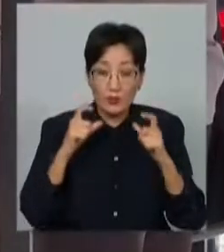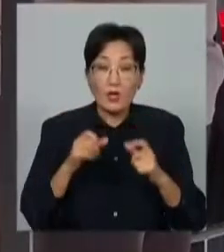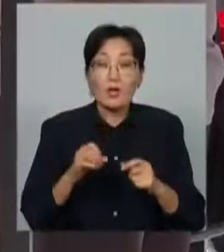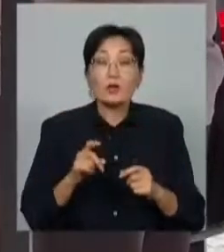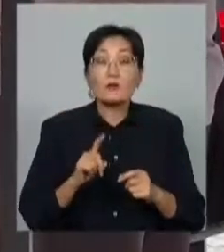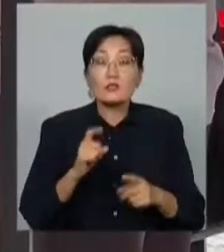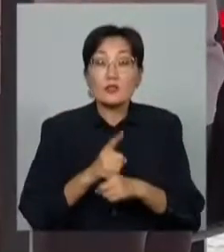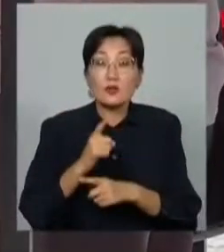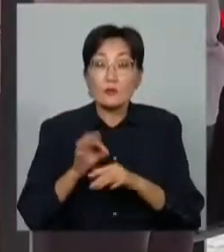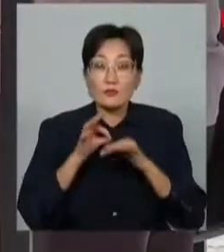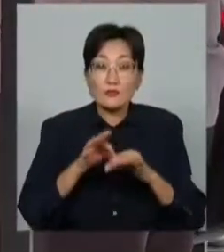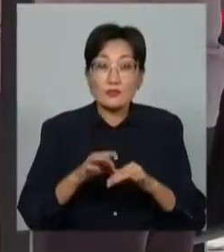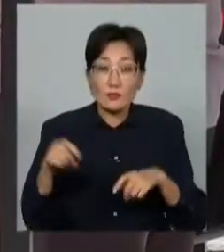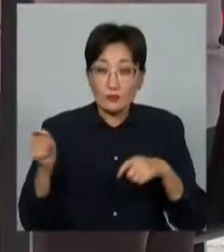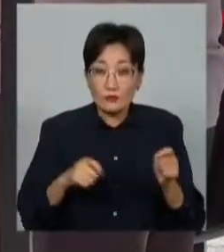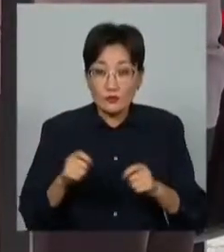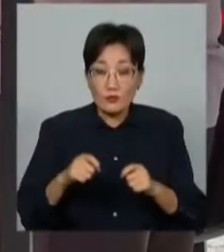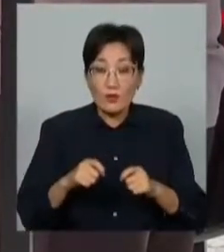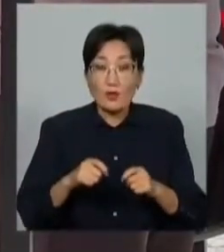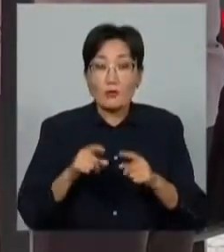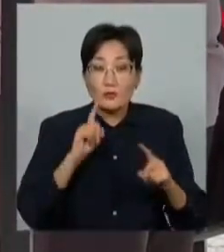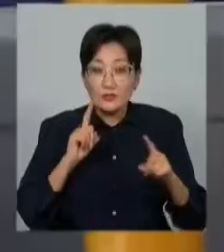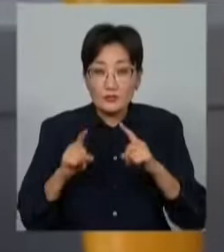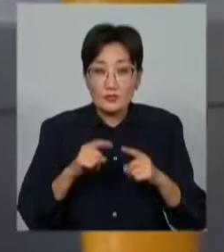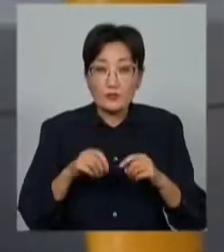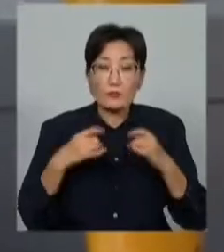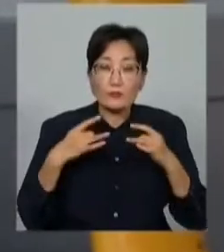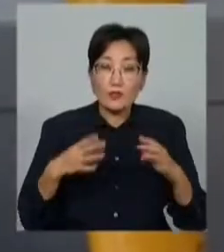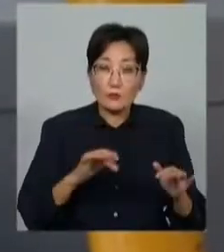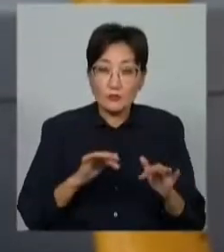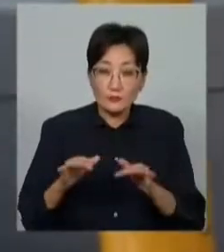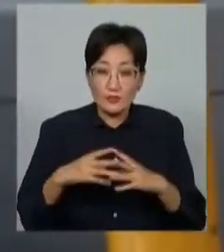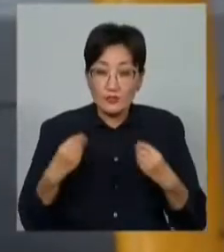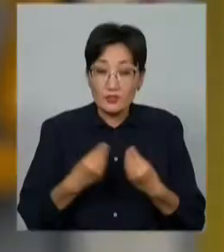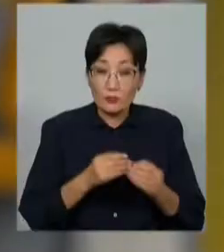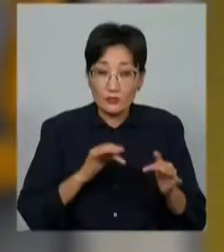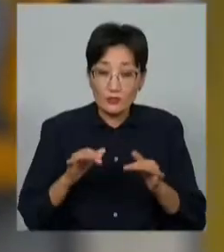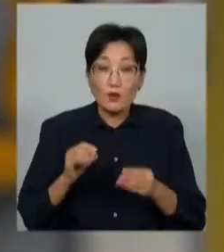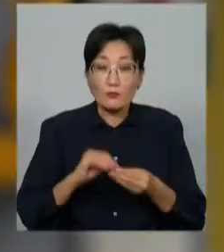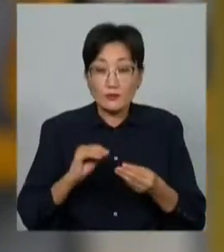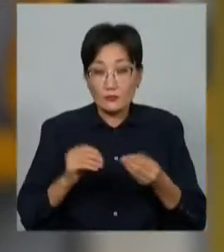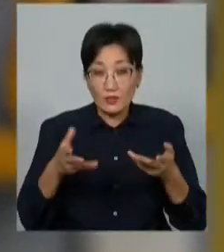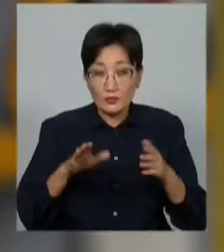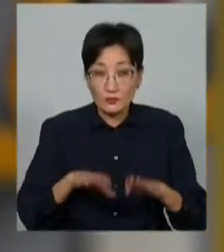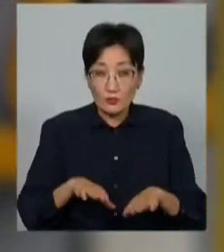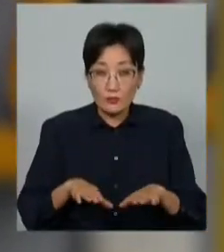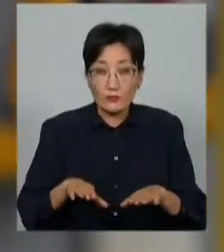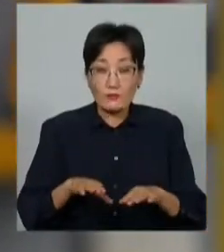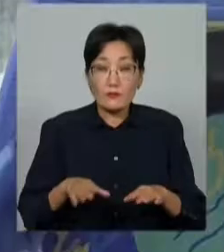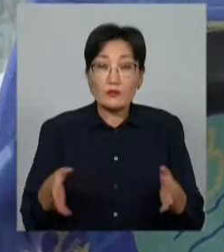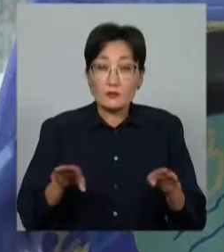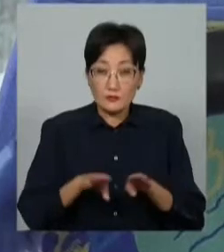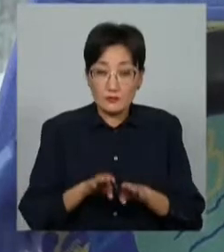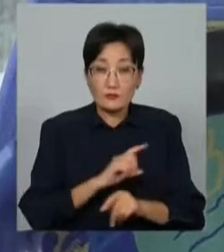вот запрет на проведение конференций, форумов, зрелищных, торжественных и семейных мероприятий по-прежнему остается в силе.